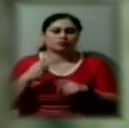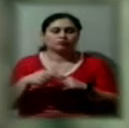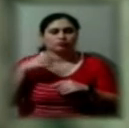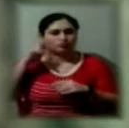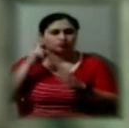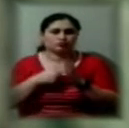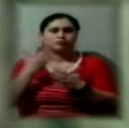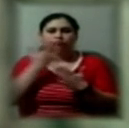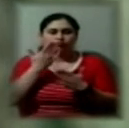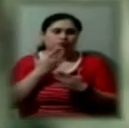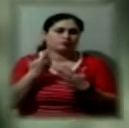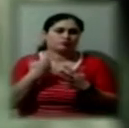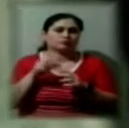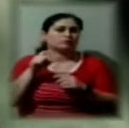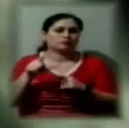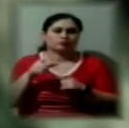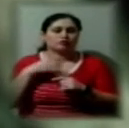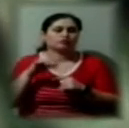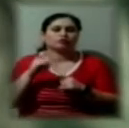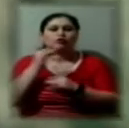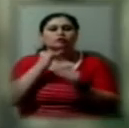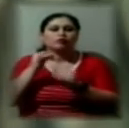за нее никогда разговора не шел.